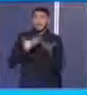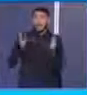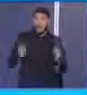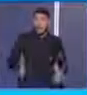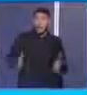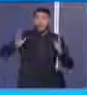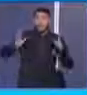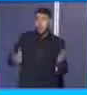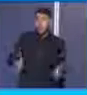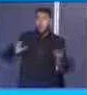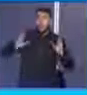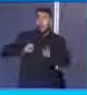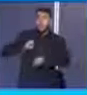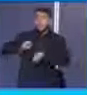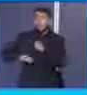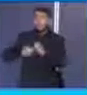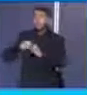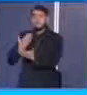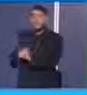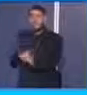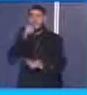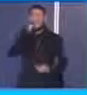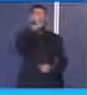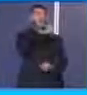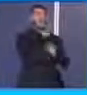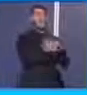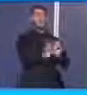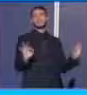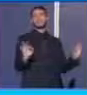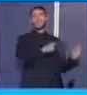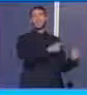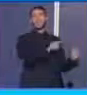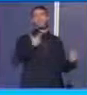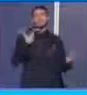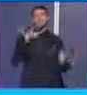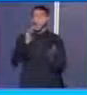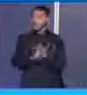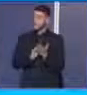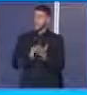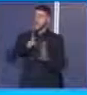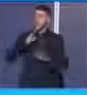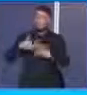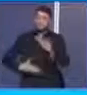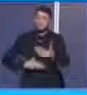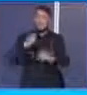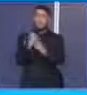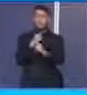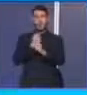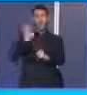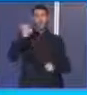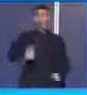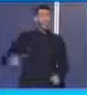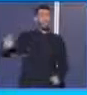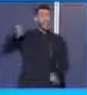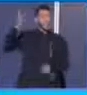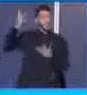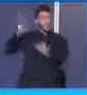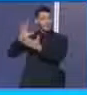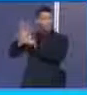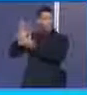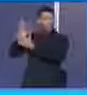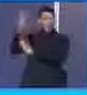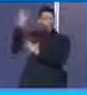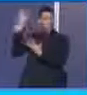να δηλώνουν ότι μπορούν. Ο δρόμος είναι ακόμη πολύ μακρύς. Στην Ευρώπη σημειώνεται πρόοδος.